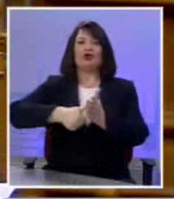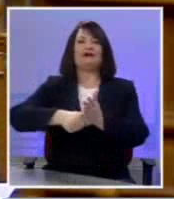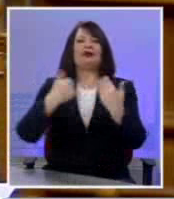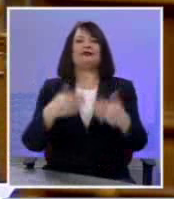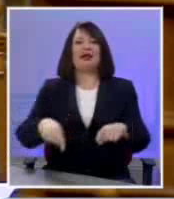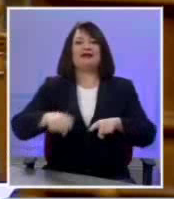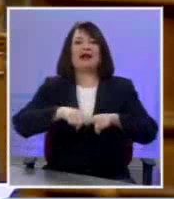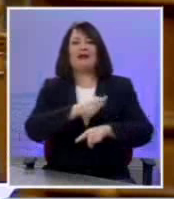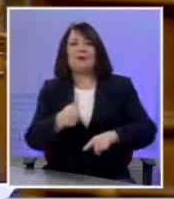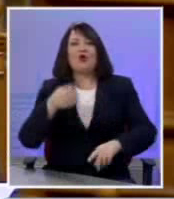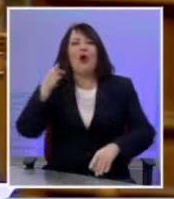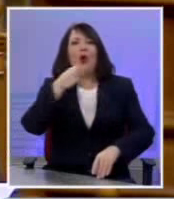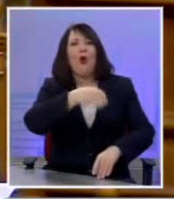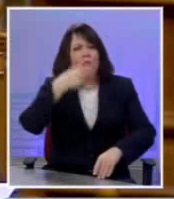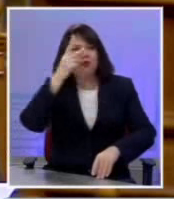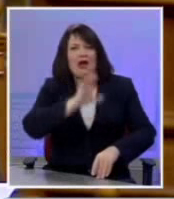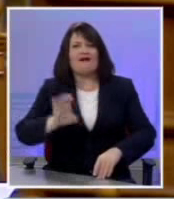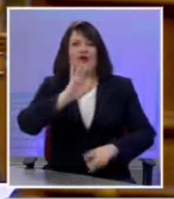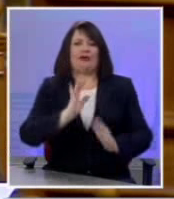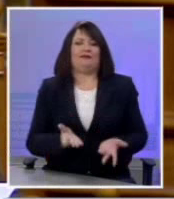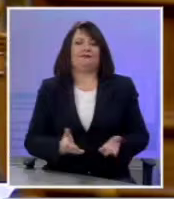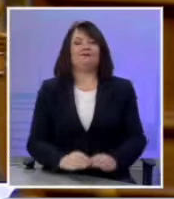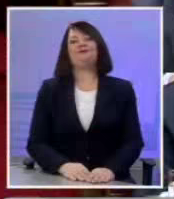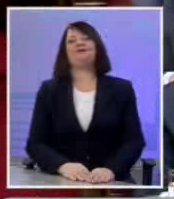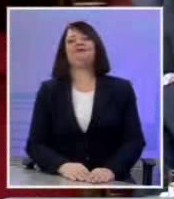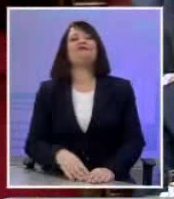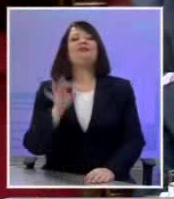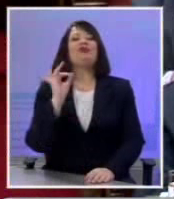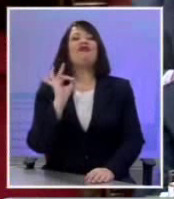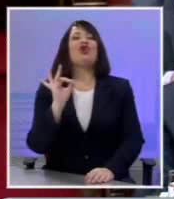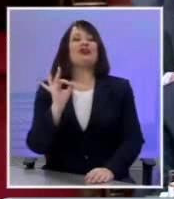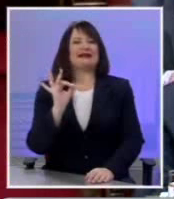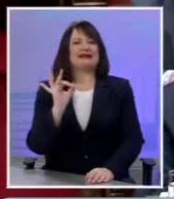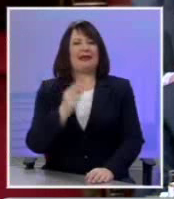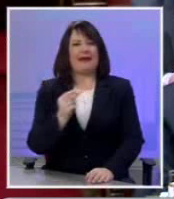αλλού. Έρχομαι τώρα στο θέμα της Frontex για να κλείσω.